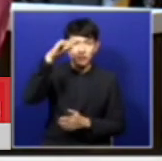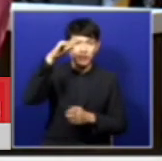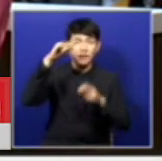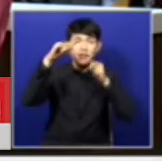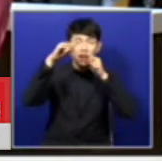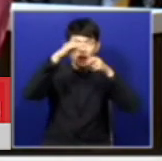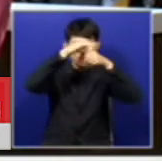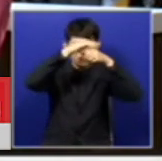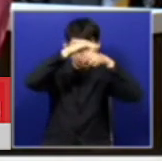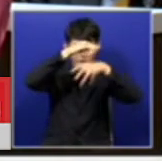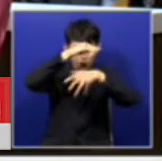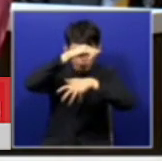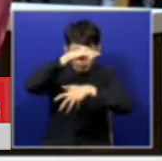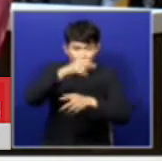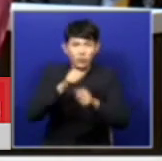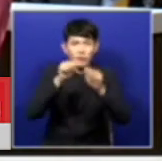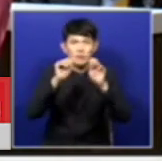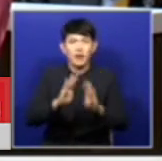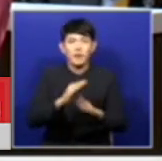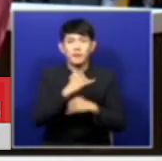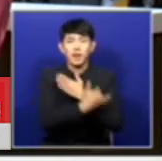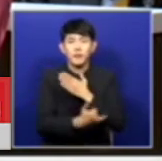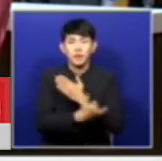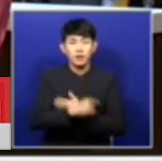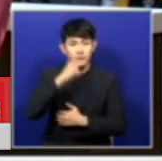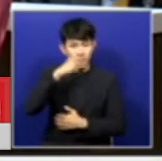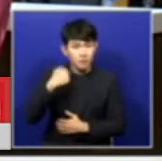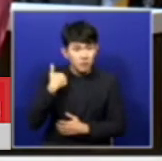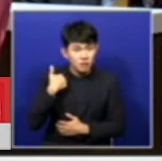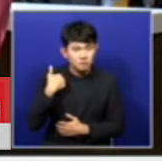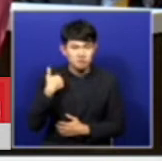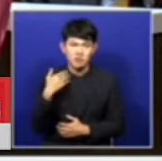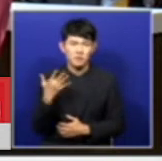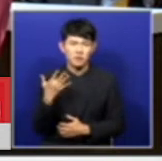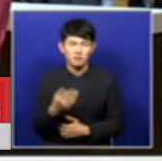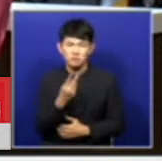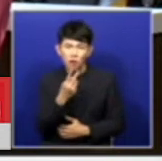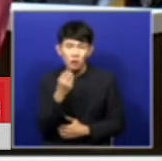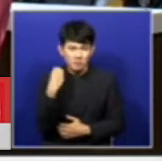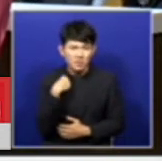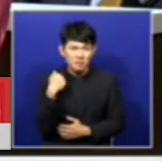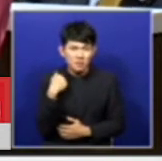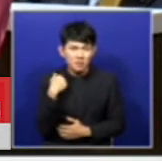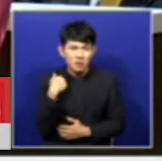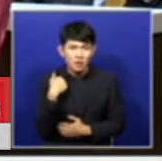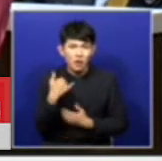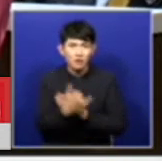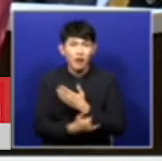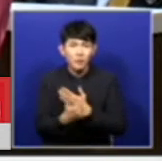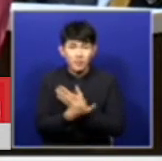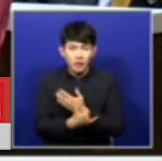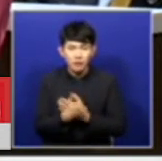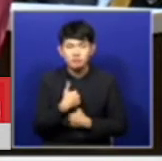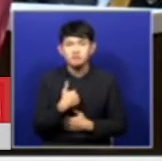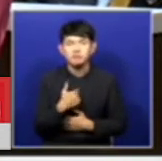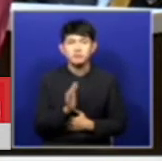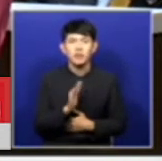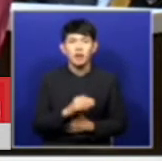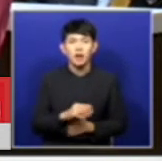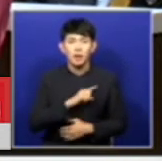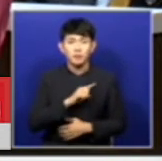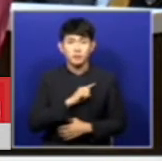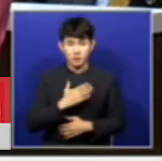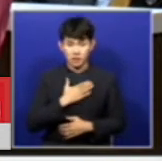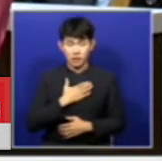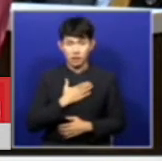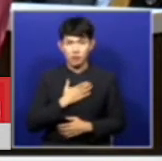เมืองไทยไม่มีนะครับท่านเคยเห็นนะครับว่าเขาบอกอ๋อมีเครื่องบินไปปล่อยน้ำไม่ใช่เครื่องบินตามภารกิจครับเป็นเครื่องบินซึ่งไม่